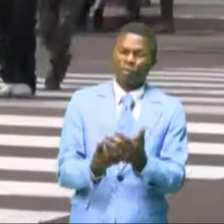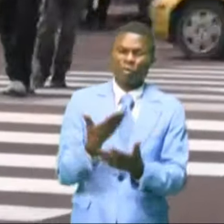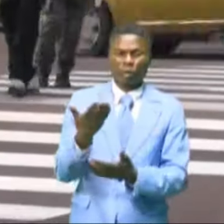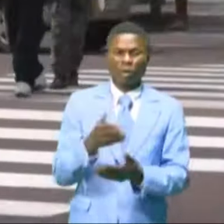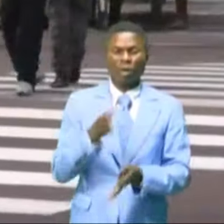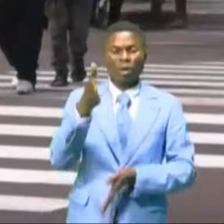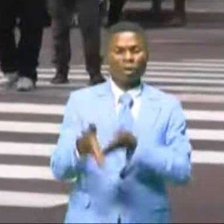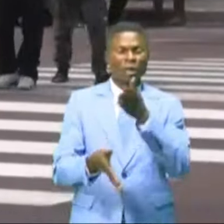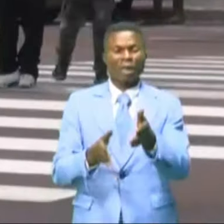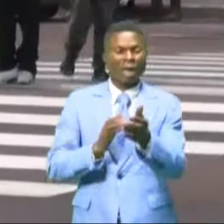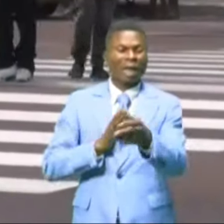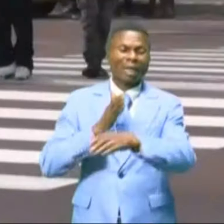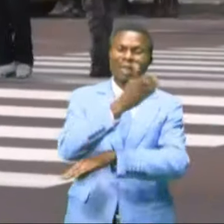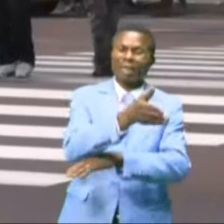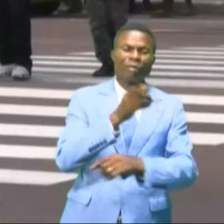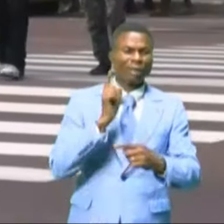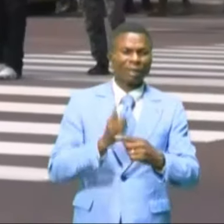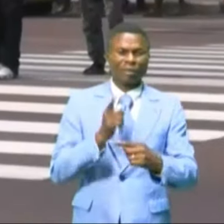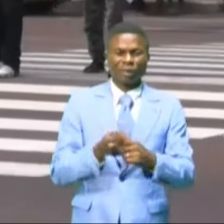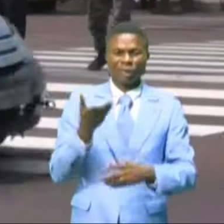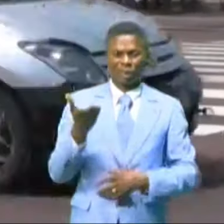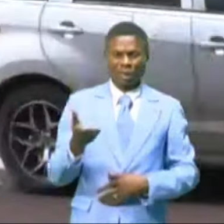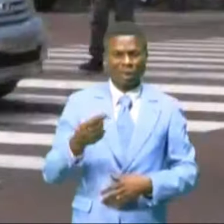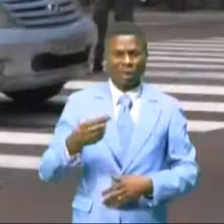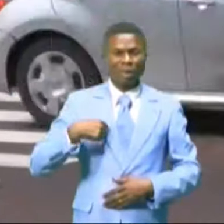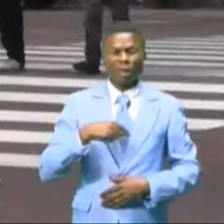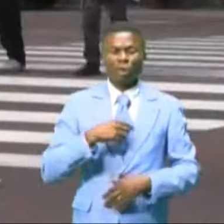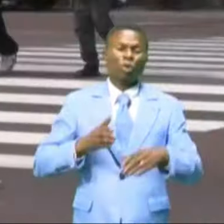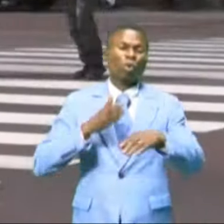piétons ont du mal à traverser.